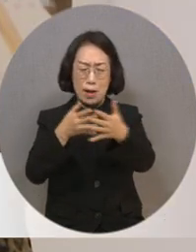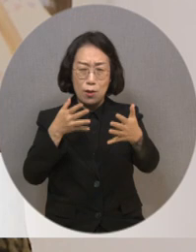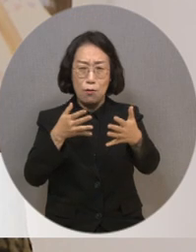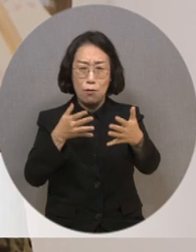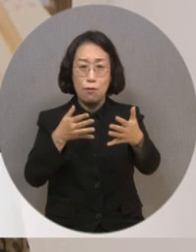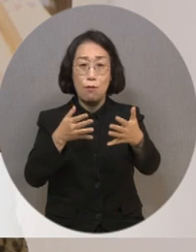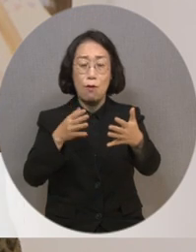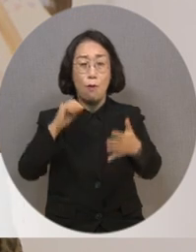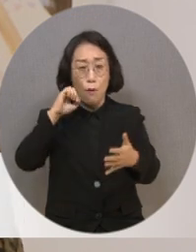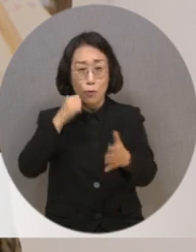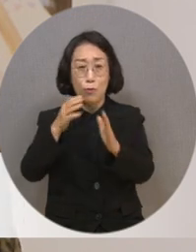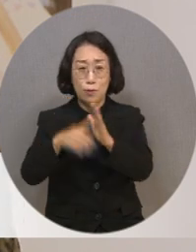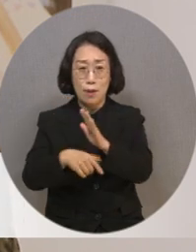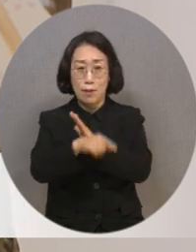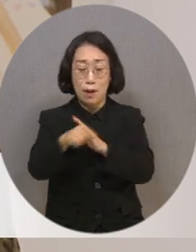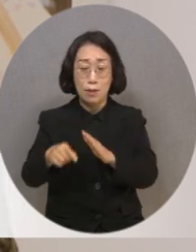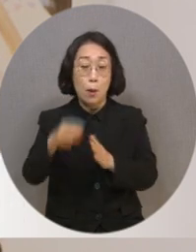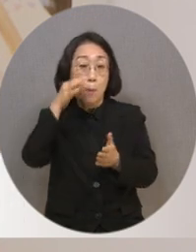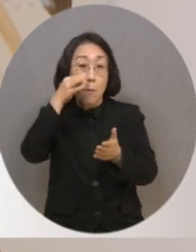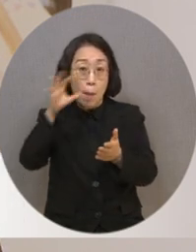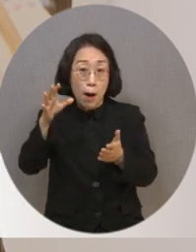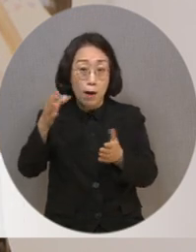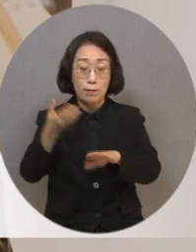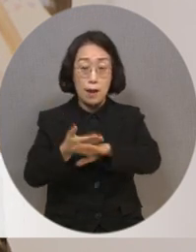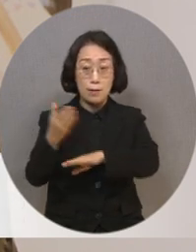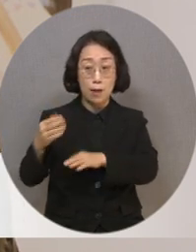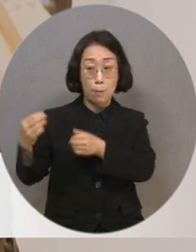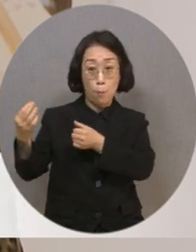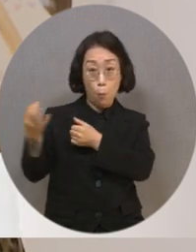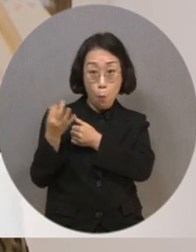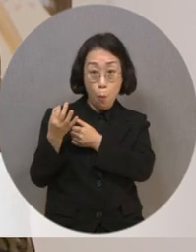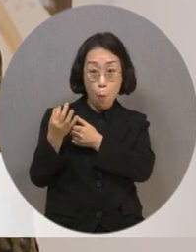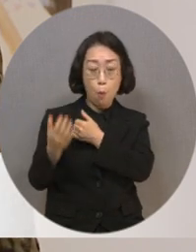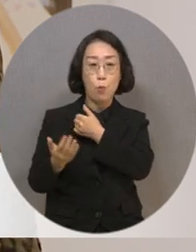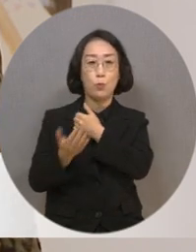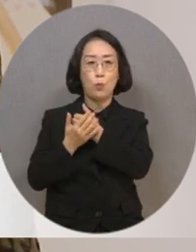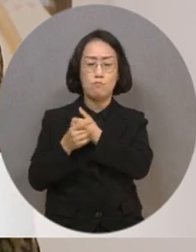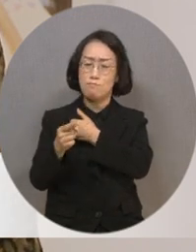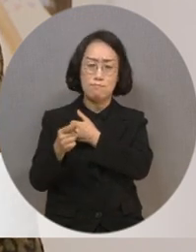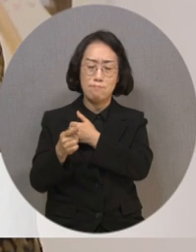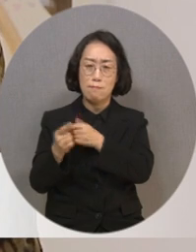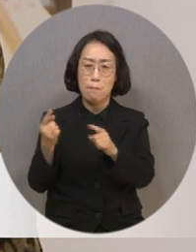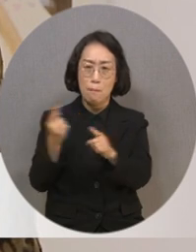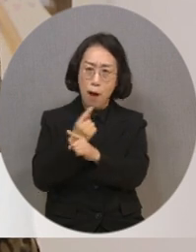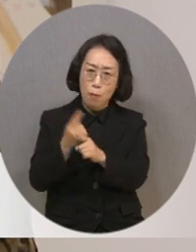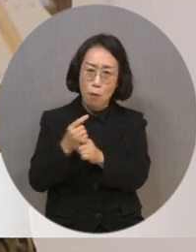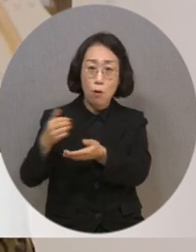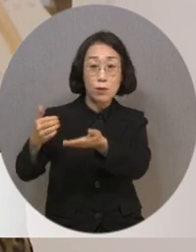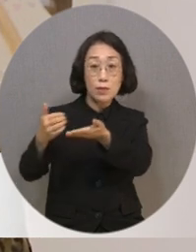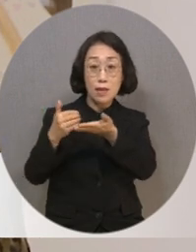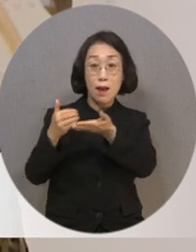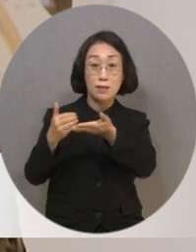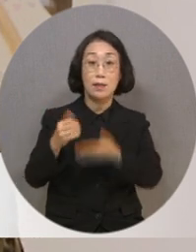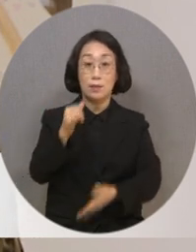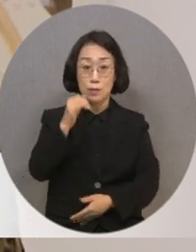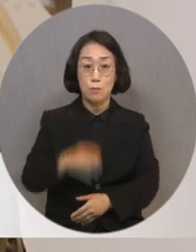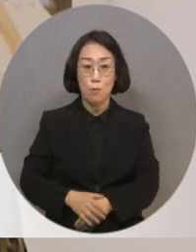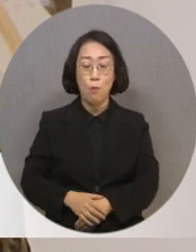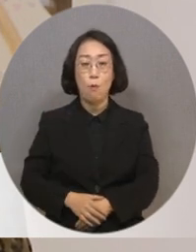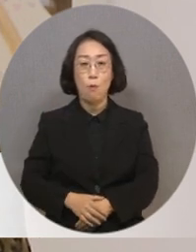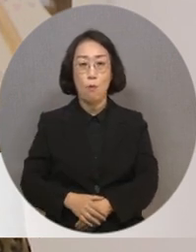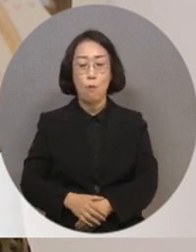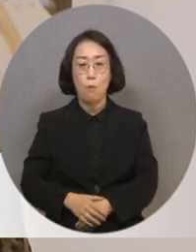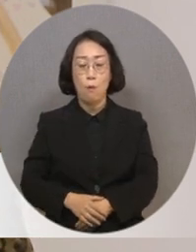때는 저는 못 보지만 다른 작가님의 눈에는 바로 보여서 이건 이렇게 하는 게 어떨까라고 이렇게